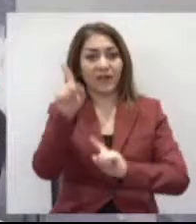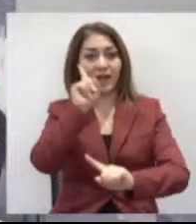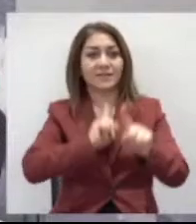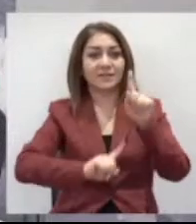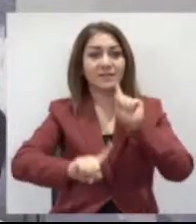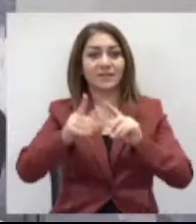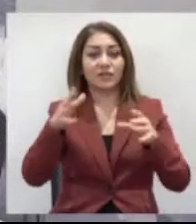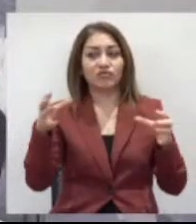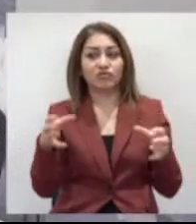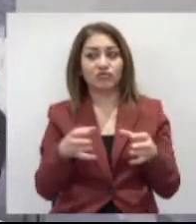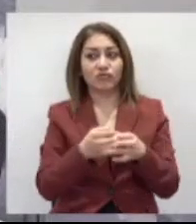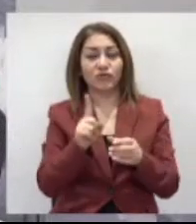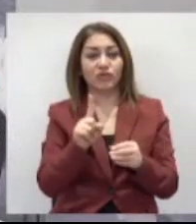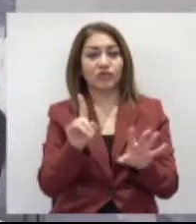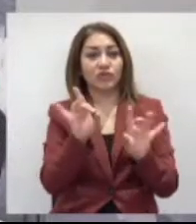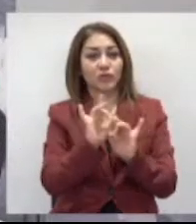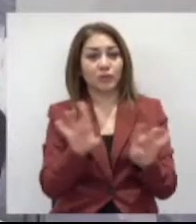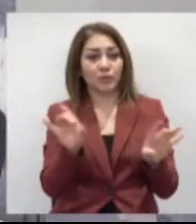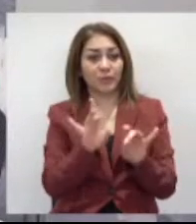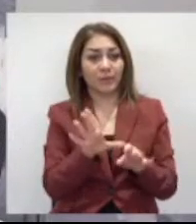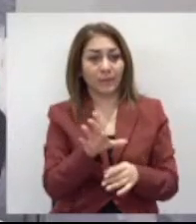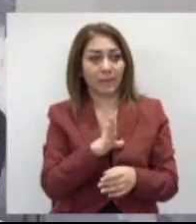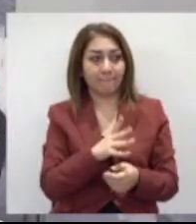հանձնաժողովը ինչ որ ներկայացեցիք